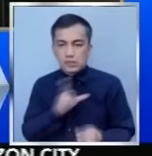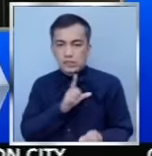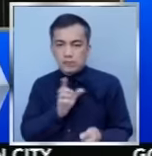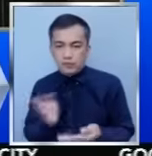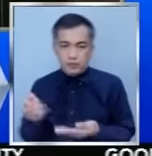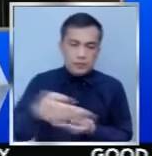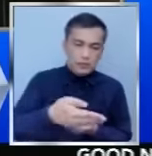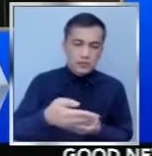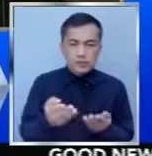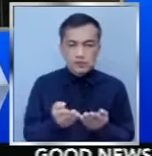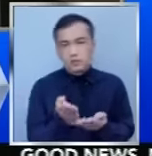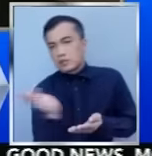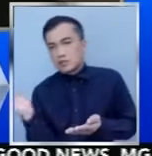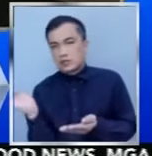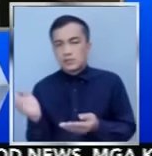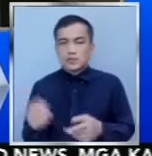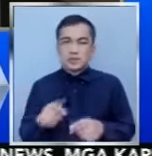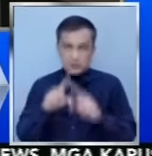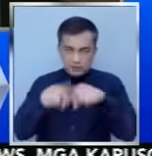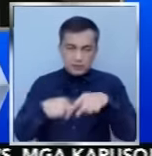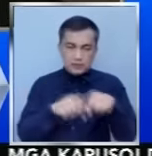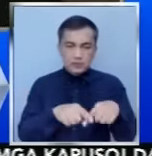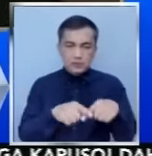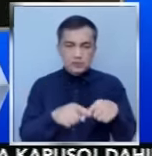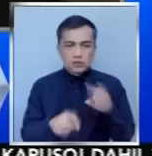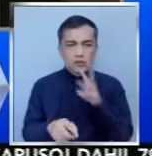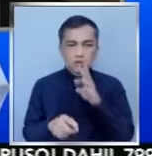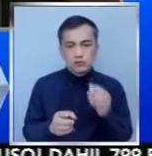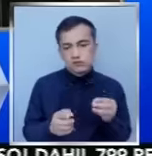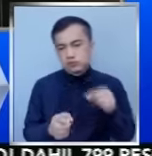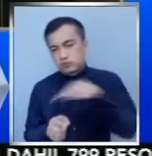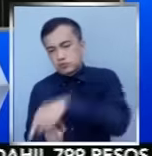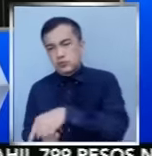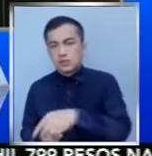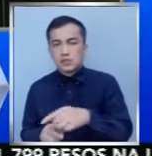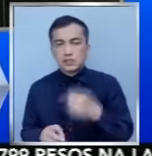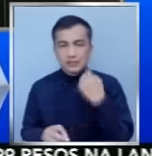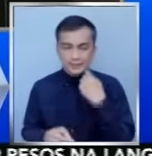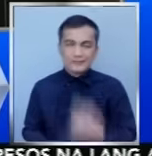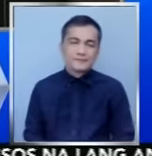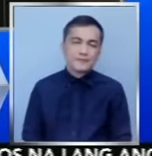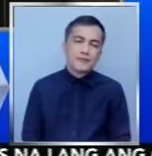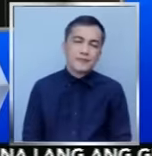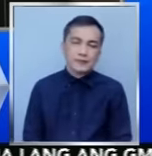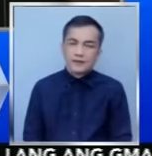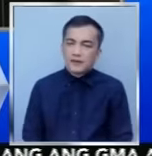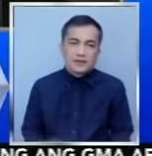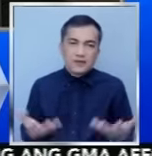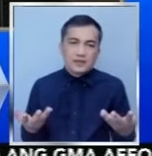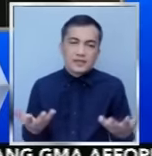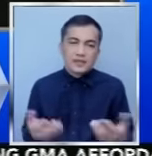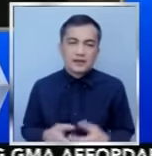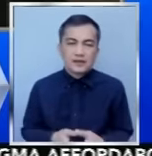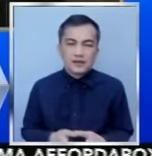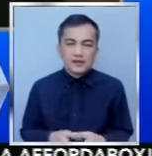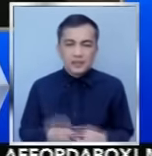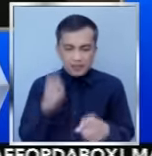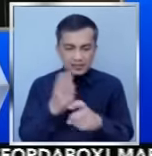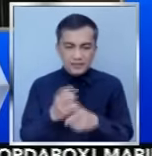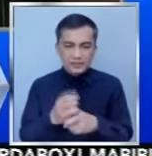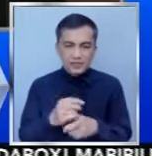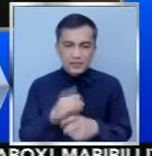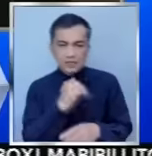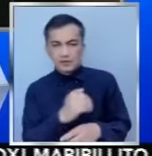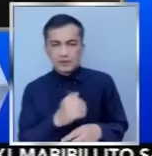Depende doon sa tama ng water Canon pero kanina talaga ah Wala ng ganon ganon ang hirap na iwasan e dahil sentro